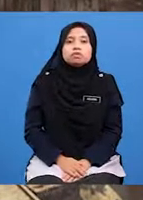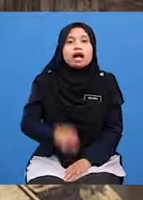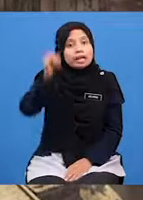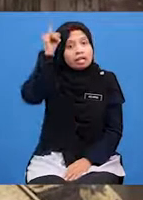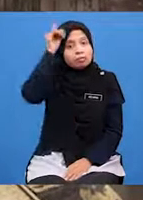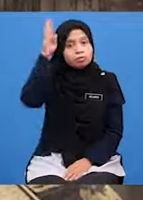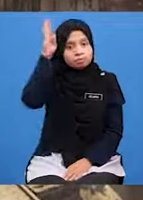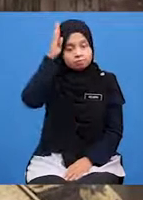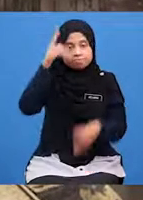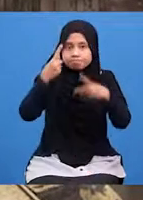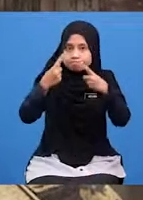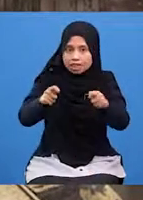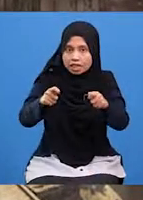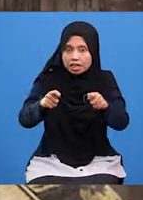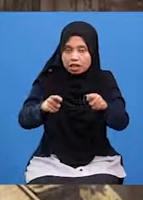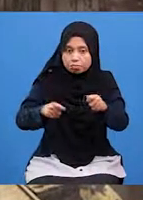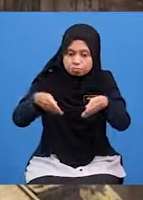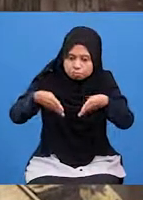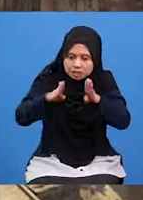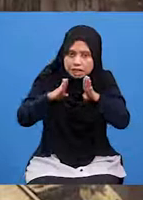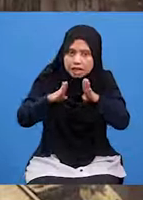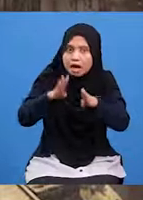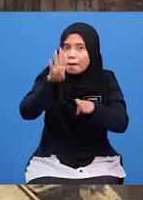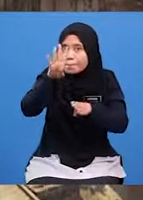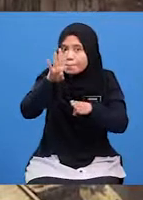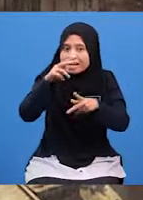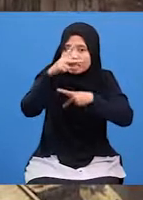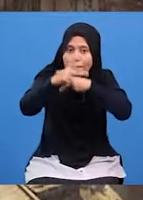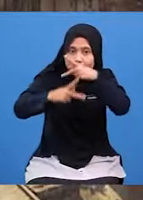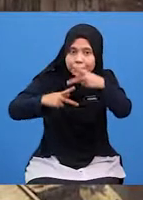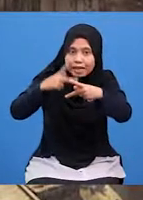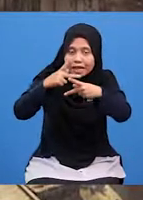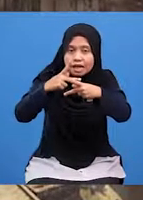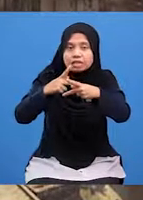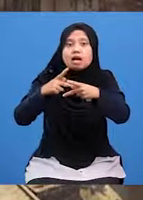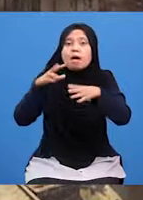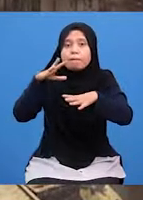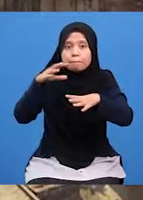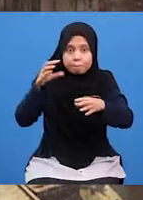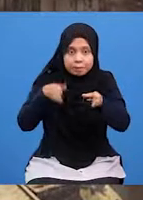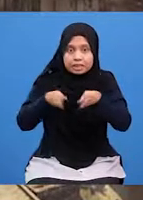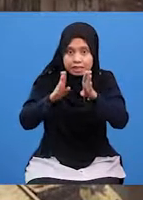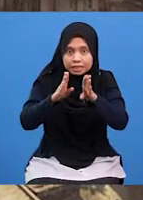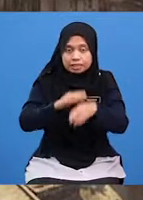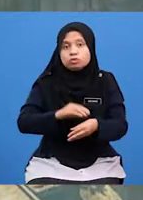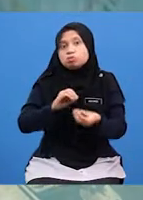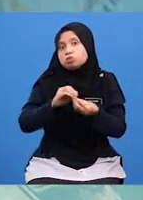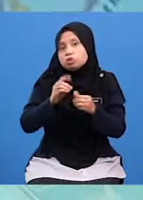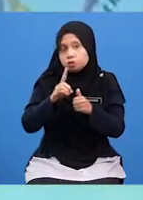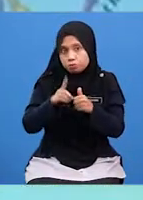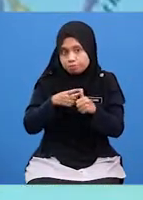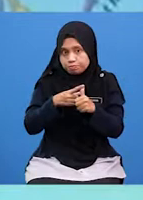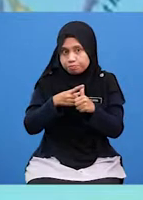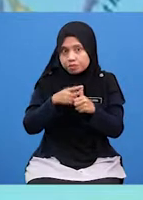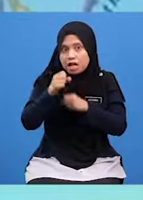Ibnu Battuta telah mengembara melalui empat peringkat pengembaraan, iaitu